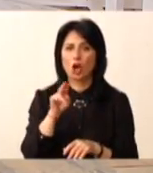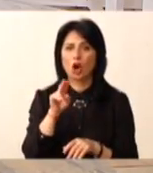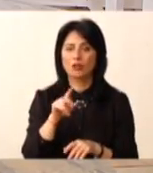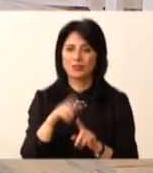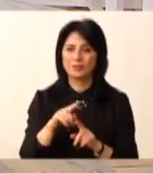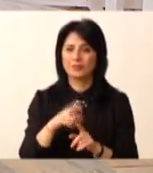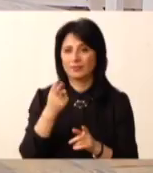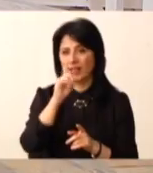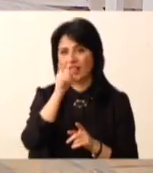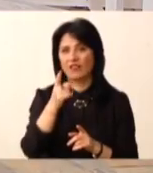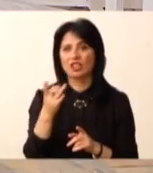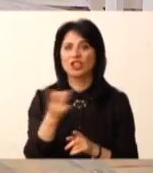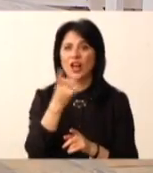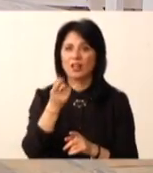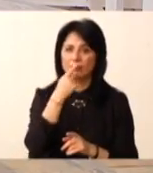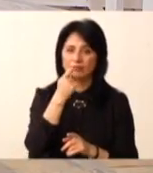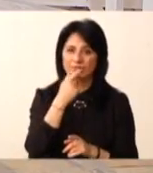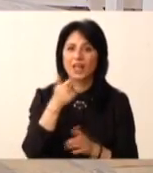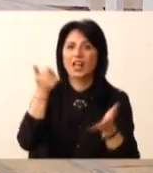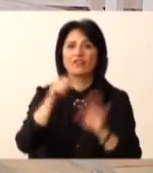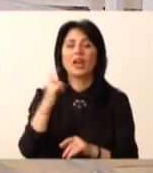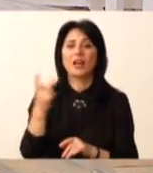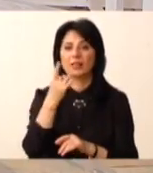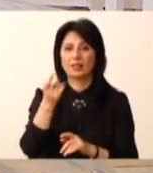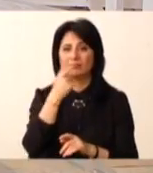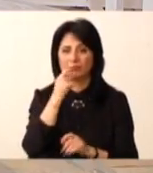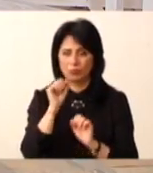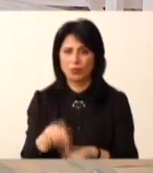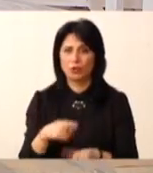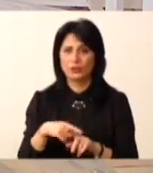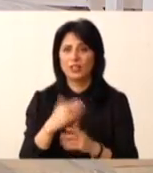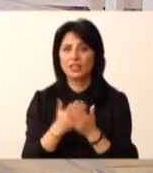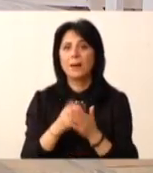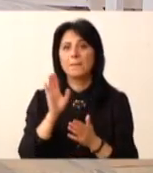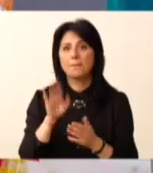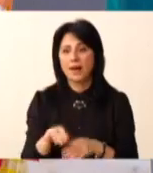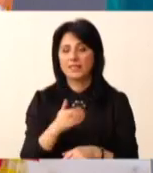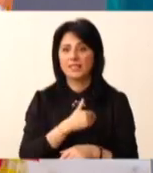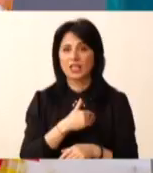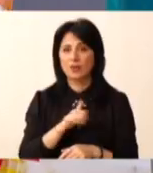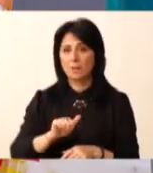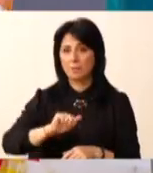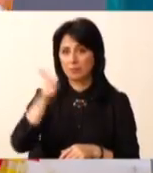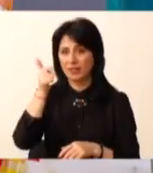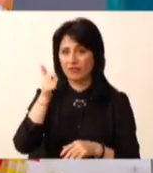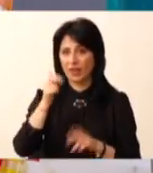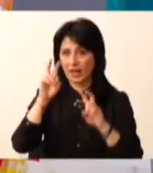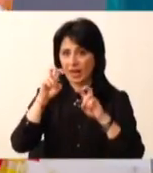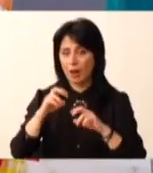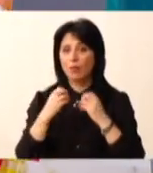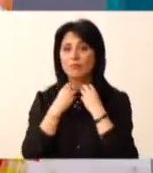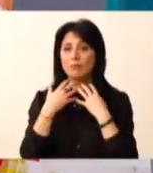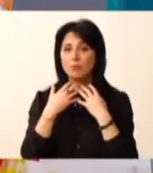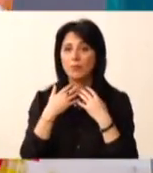პროფილაქტიკა მისაღებია, მისასალმებელია. ერთადერთი ჩემი რჩევა იქნება, რომ მაინც სასურველია, რომ ჯერ იყოს